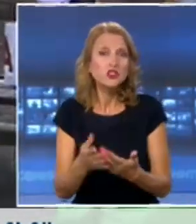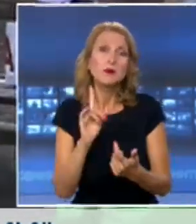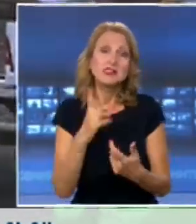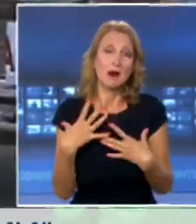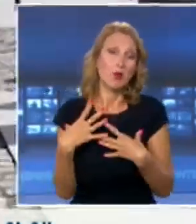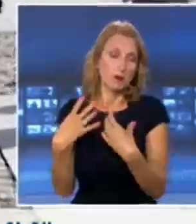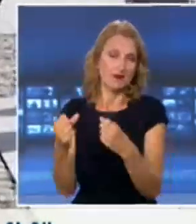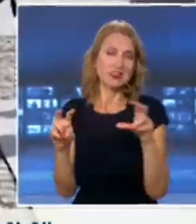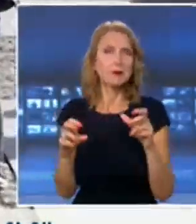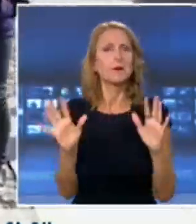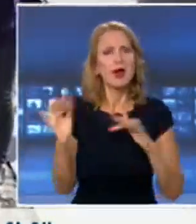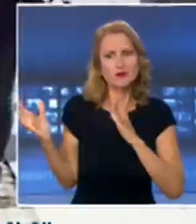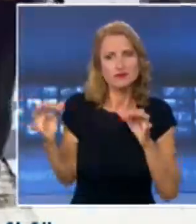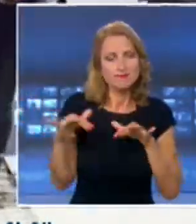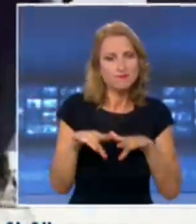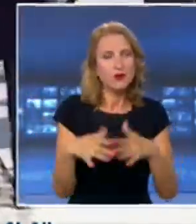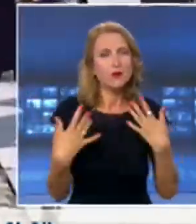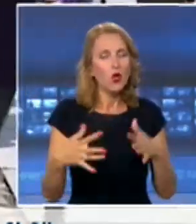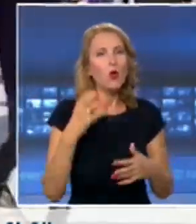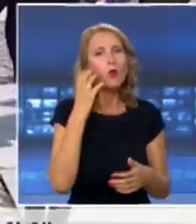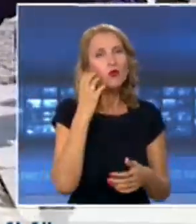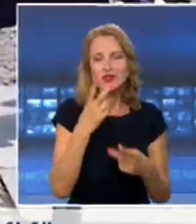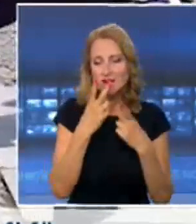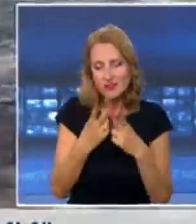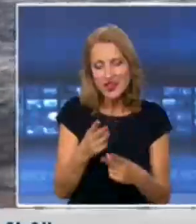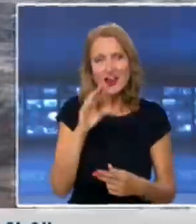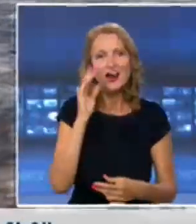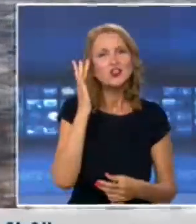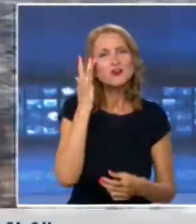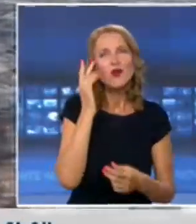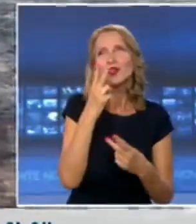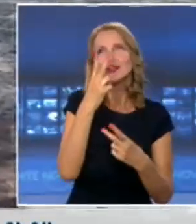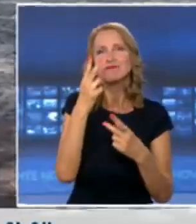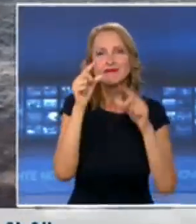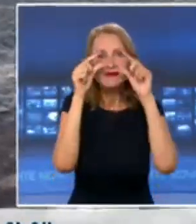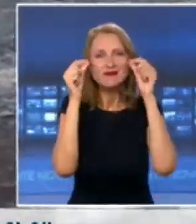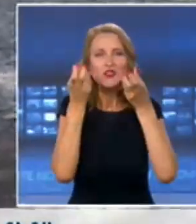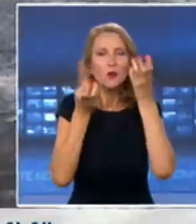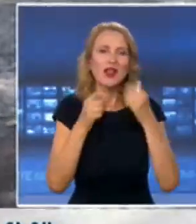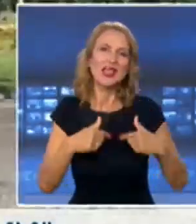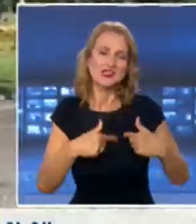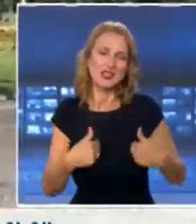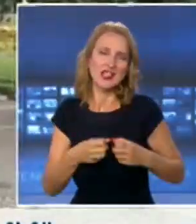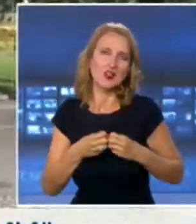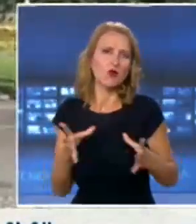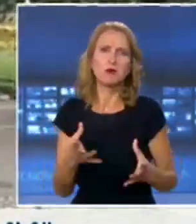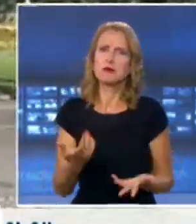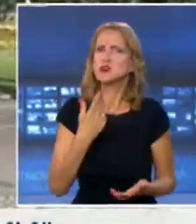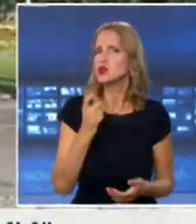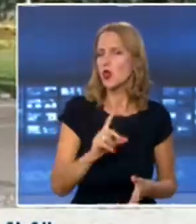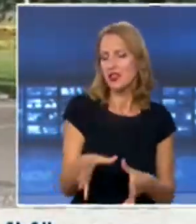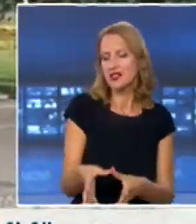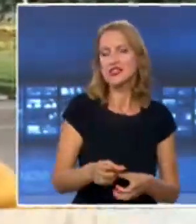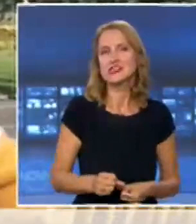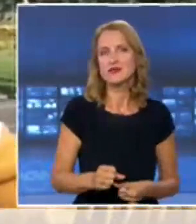събра десетки бургазлии. Част от тях видяха топлината в очите на животните и сърцата им се отвориха. Защо да не се осинове? Буквално